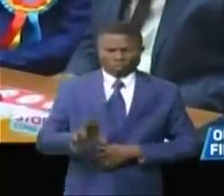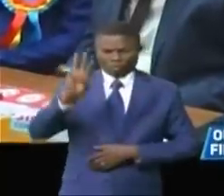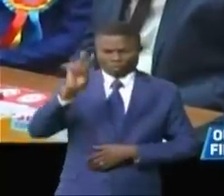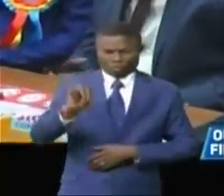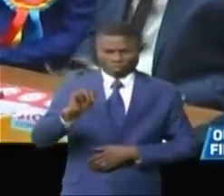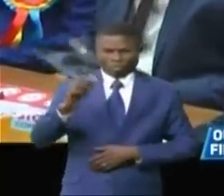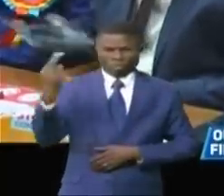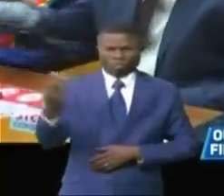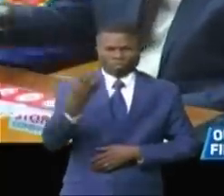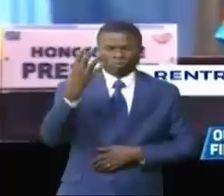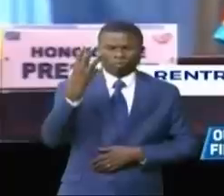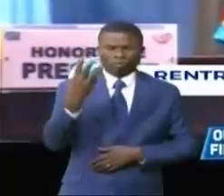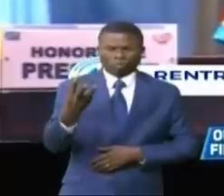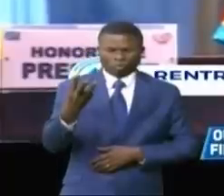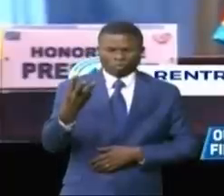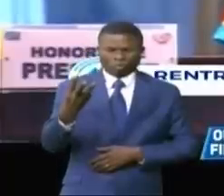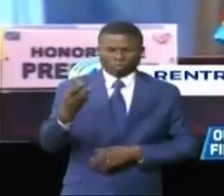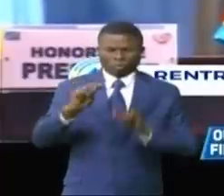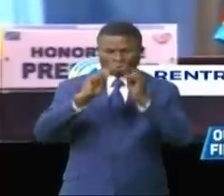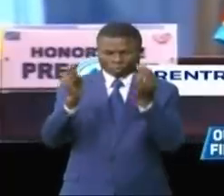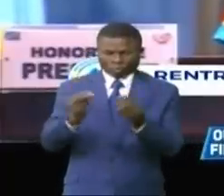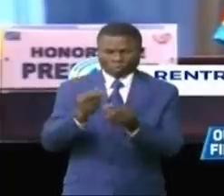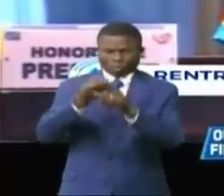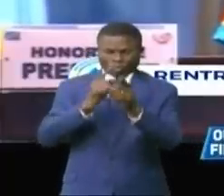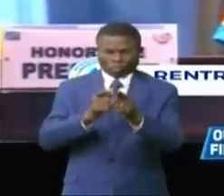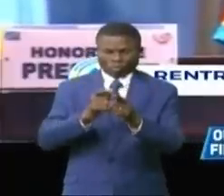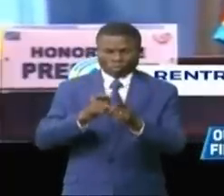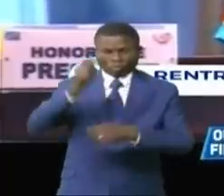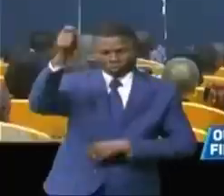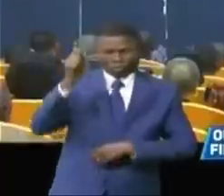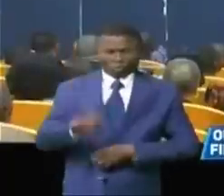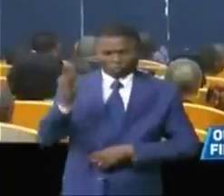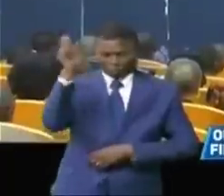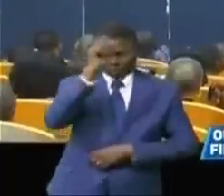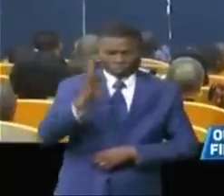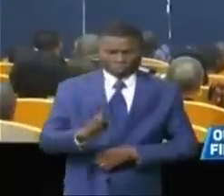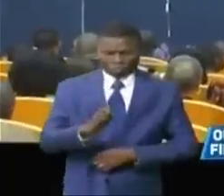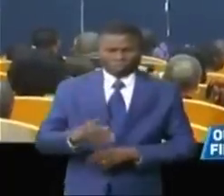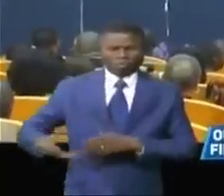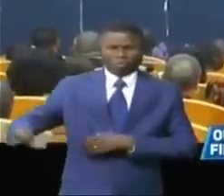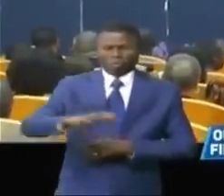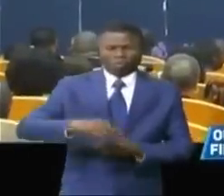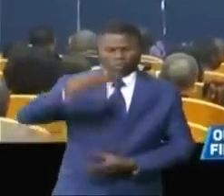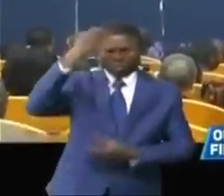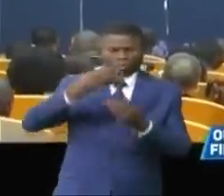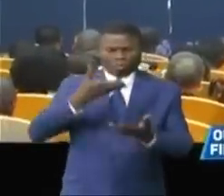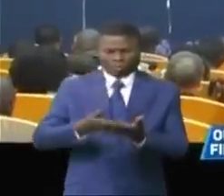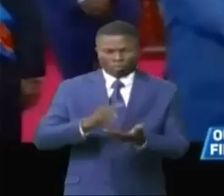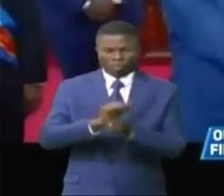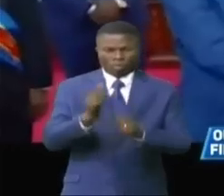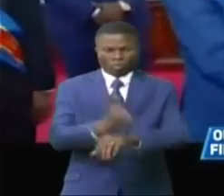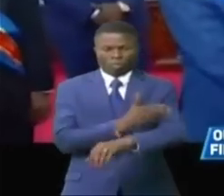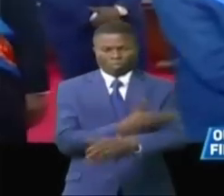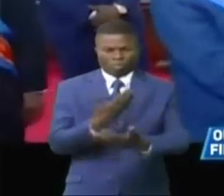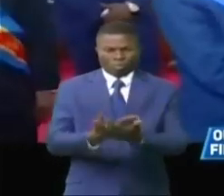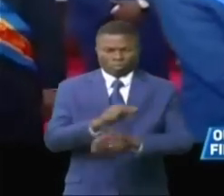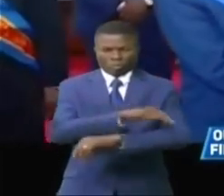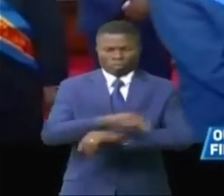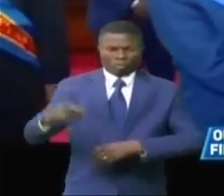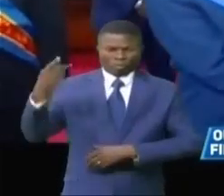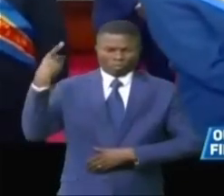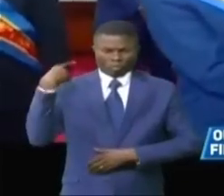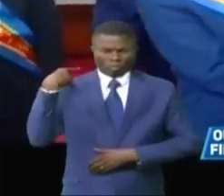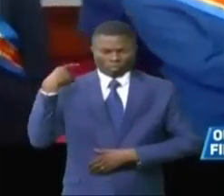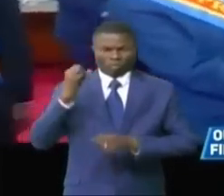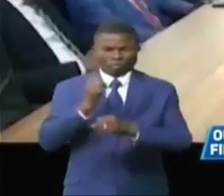M23, branche armée terroriste du Rwanda. Les choses sont allées vite. Le bureau de l'Assemblée nationale est